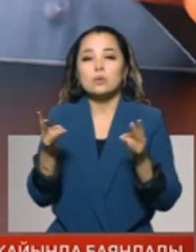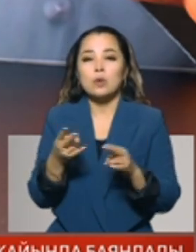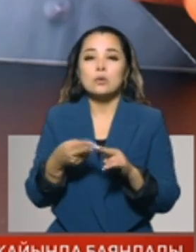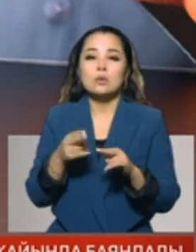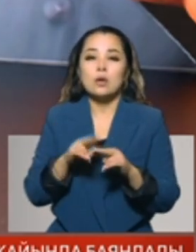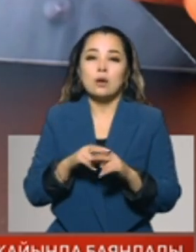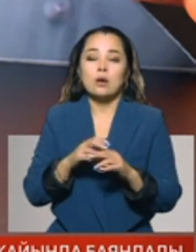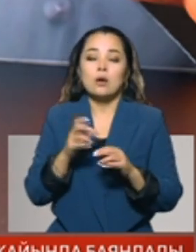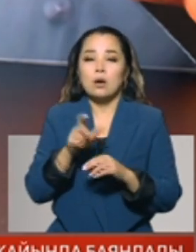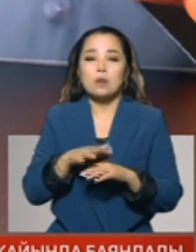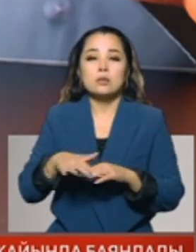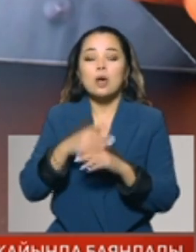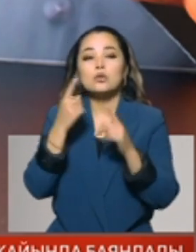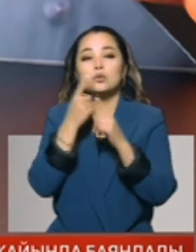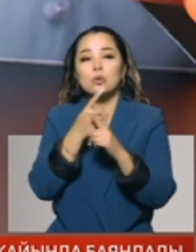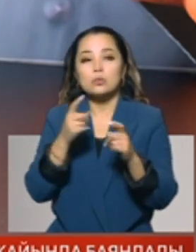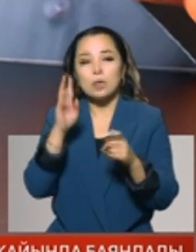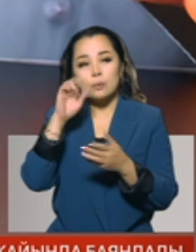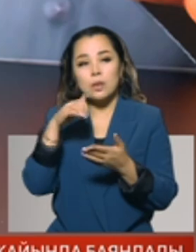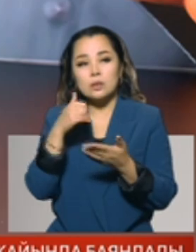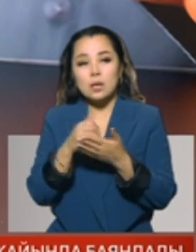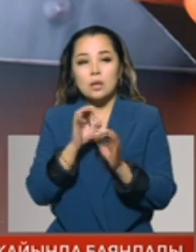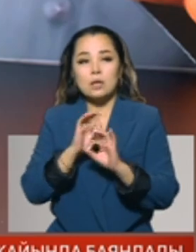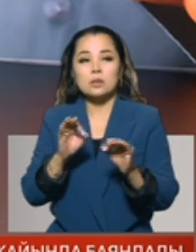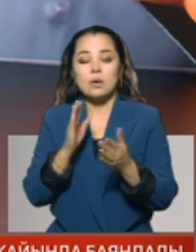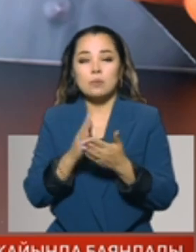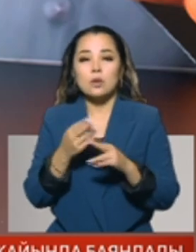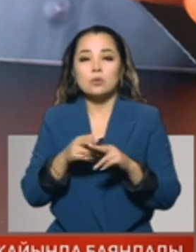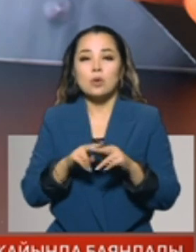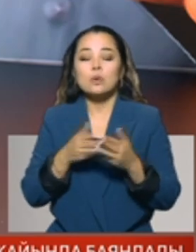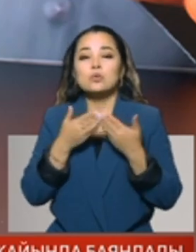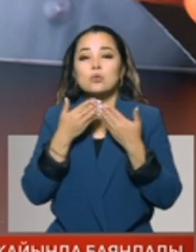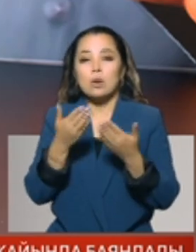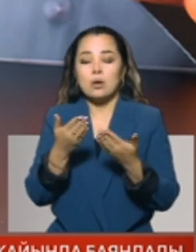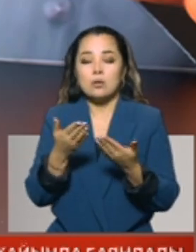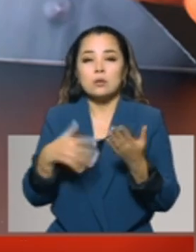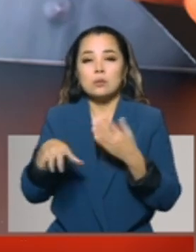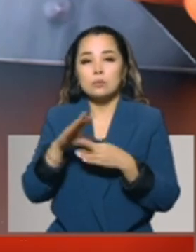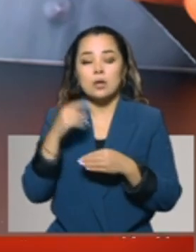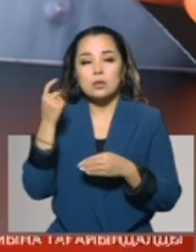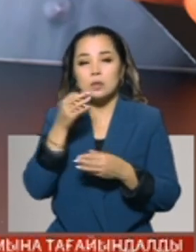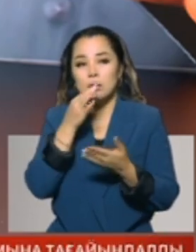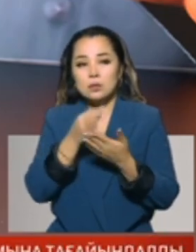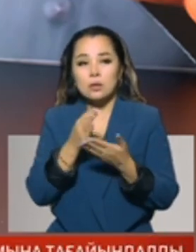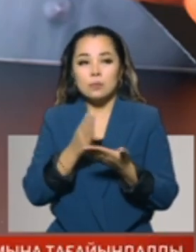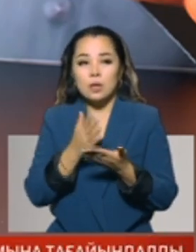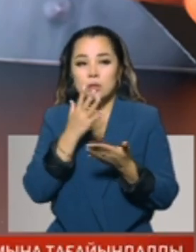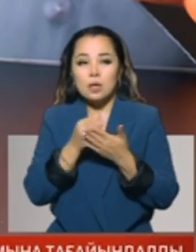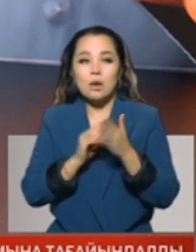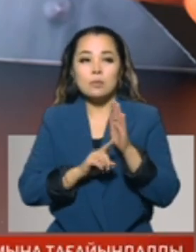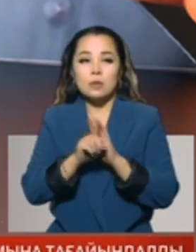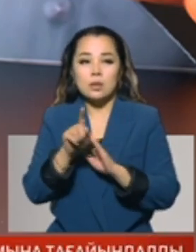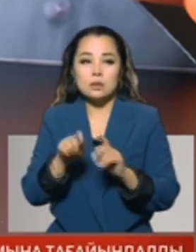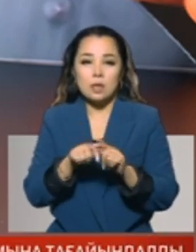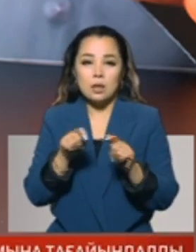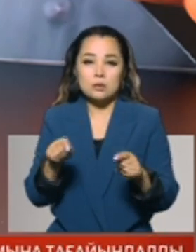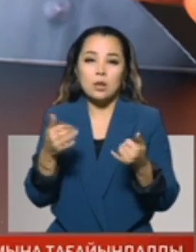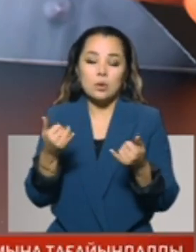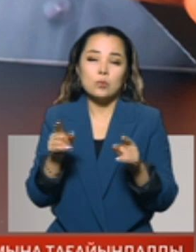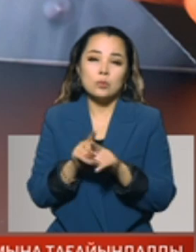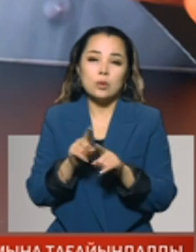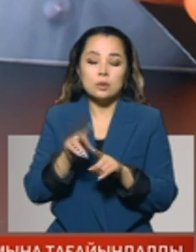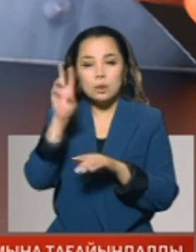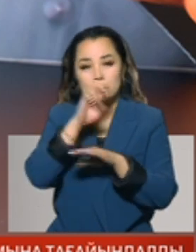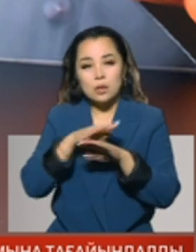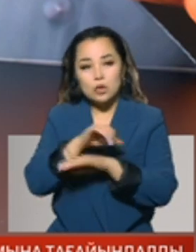жөнінде халыққа арнаған жолдауында мемлекет басшысы айтқан еді. Сұранысқа ие мамандықтар дайындау ісі басталып та кетті. Қазірдің өзінде